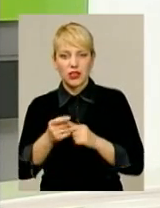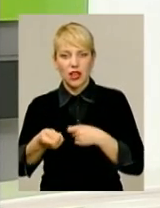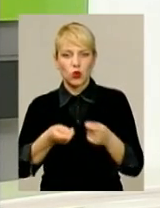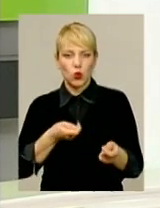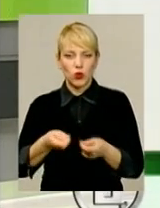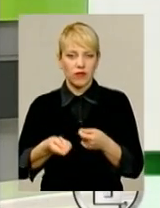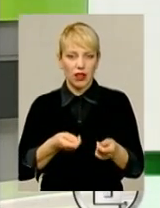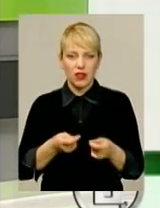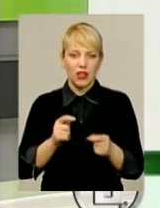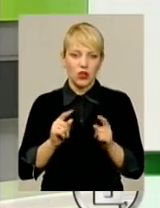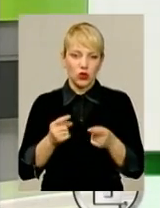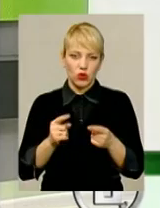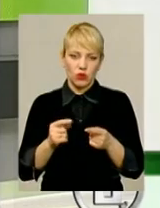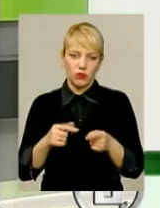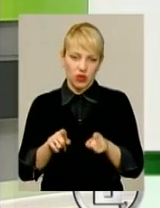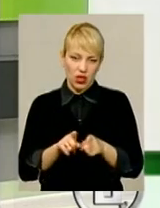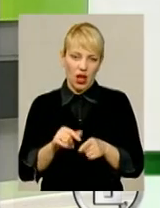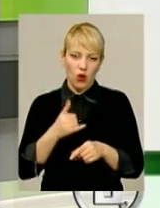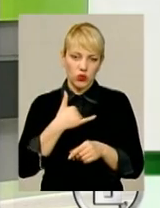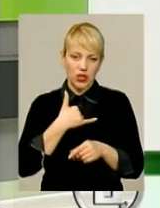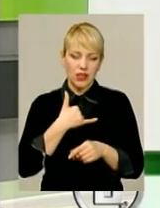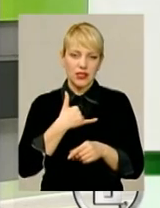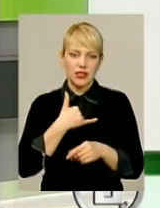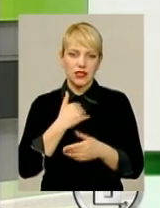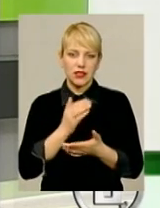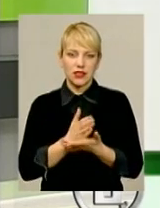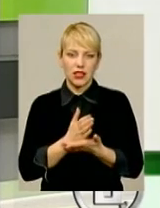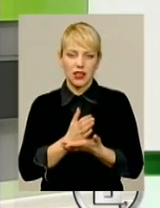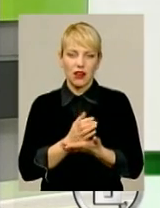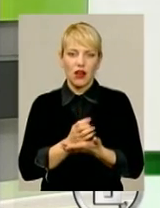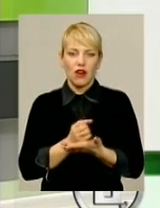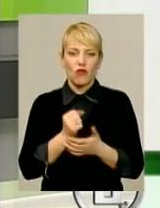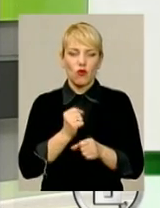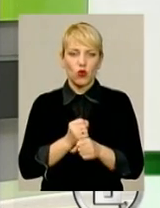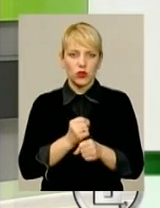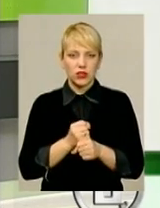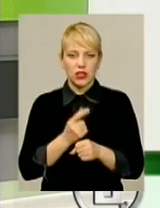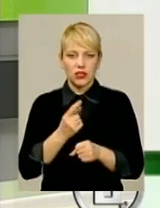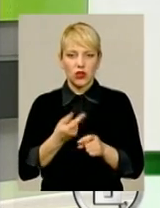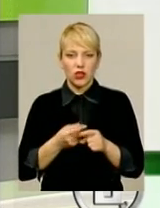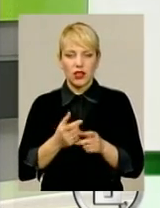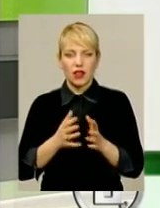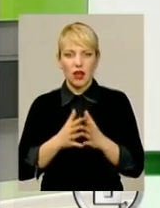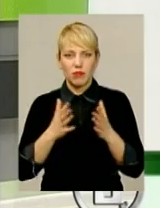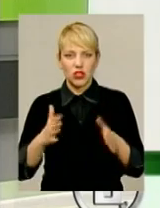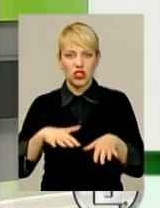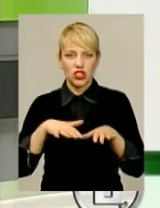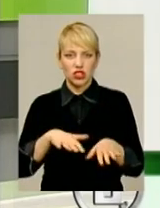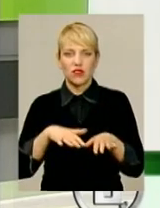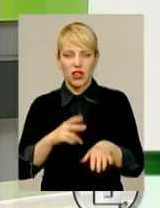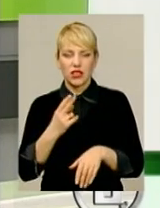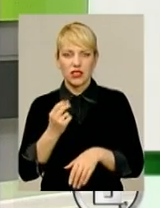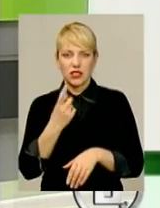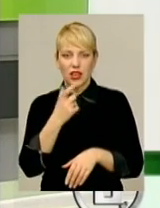торгівельну, тому і така от у нас функція зараз в місті. У нас одна з найбільших кількість швейних цехів в Хмельницькому, от і у